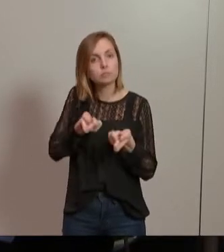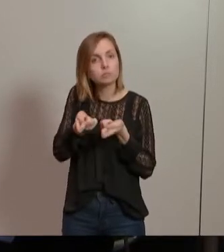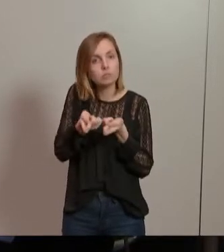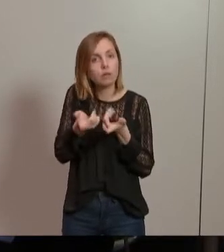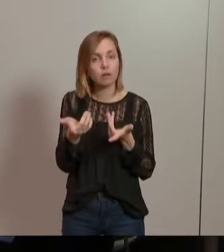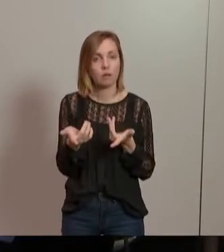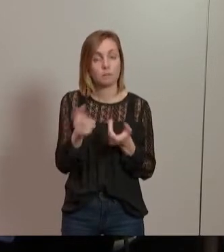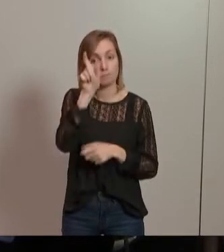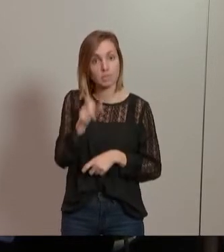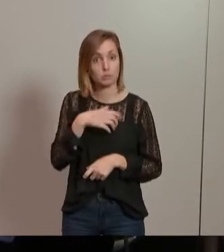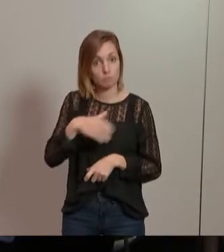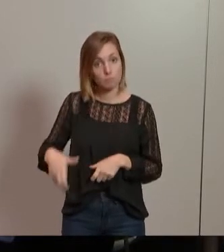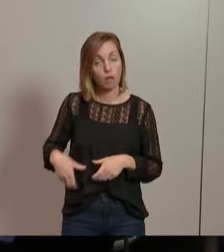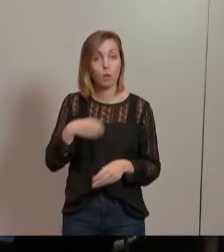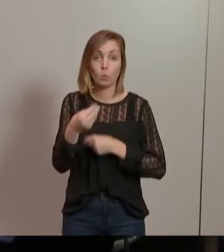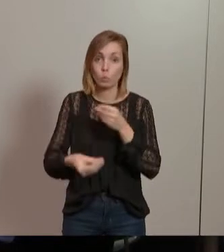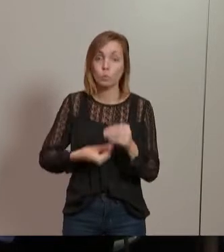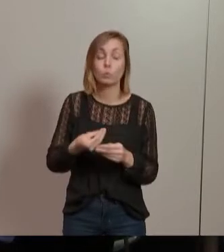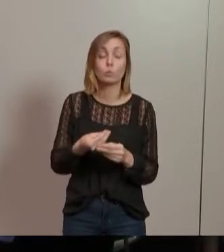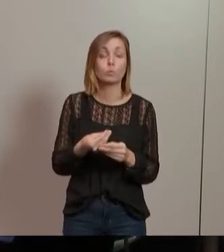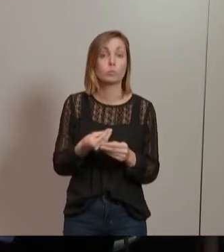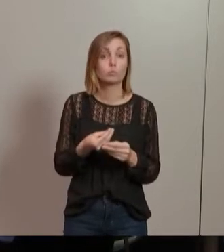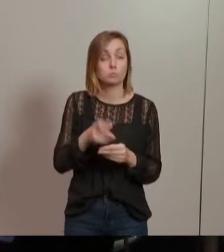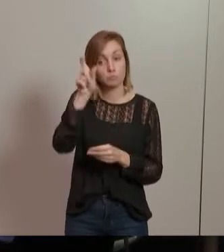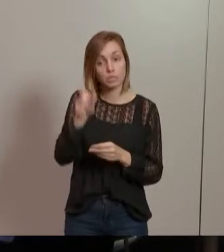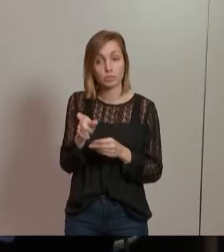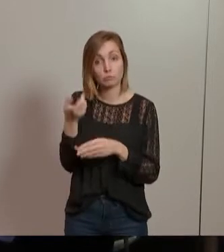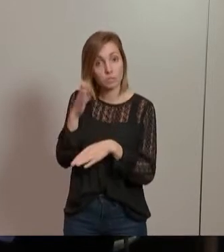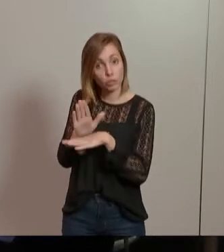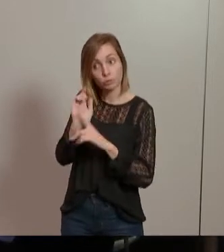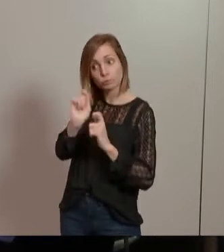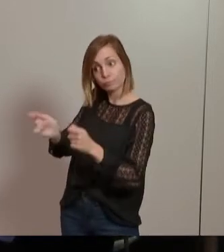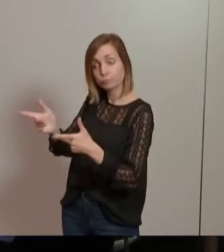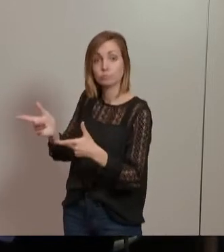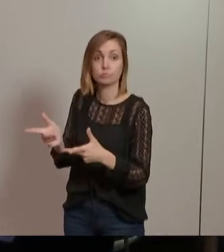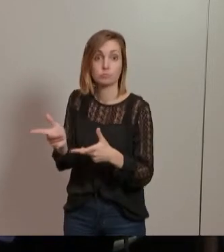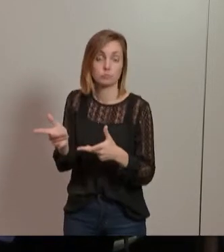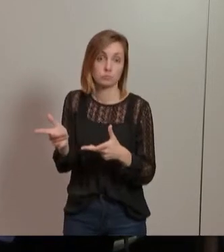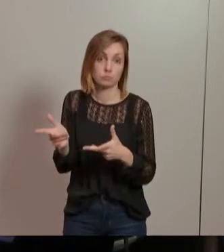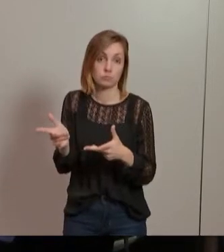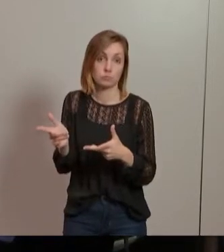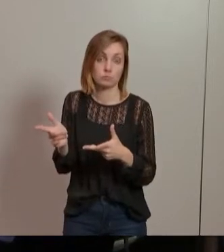accessibilité ? C'est le maire ou un représentant désigné. En l'occurrence,